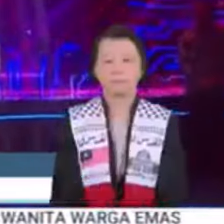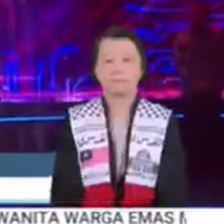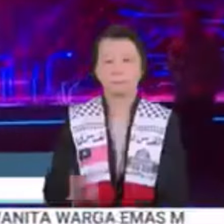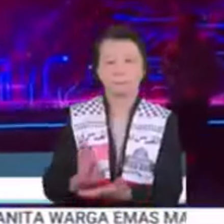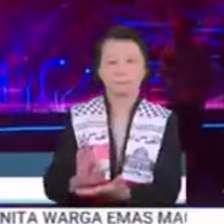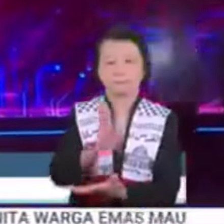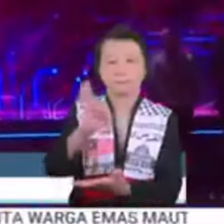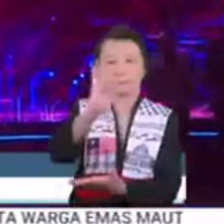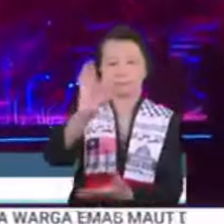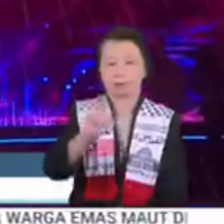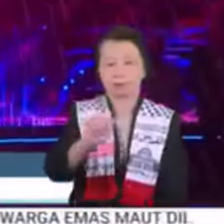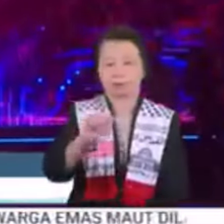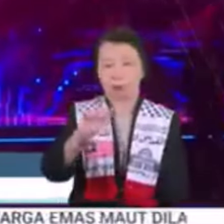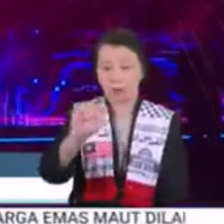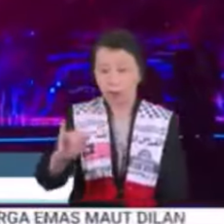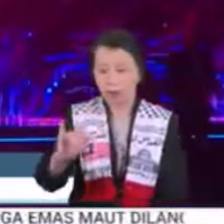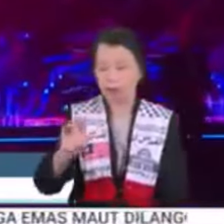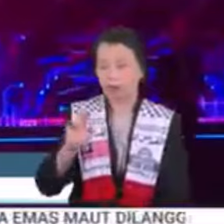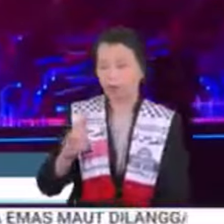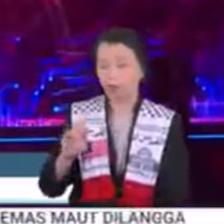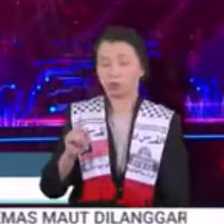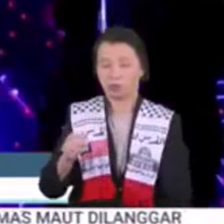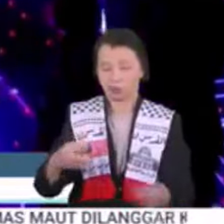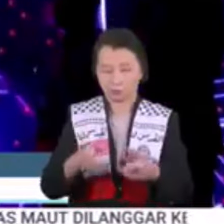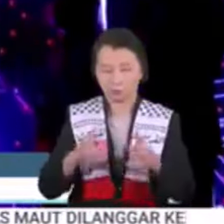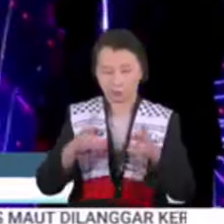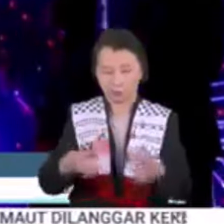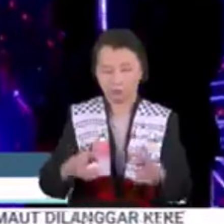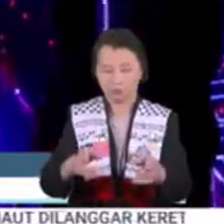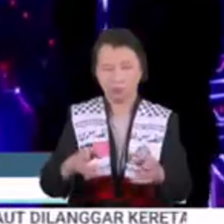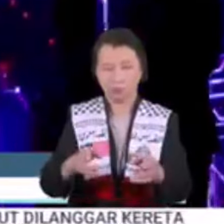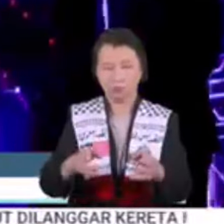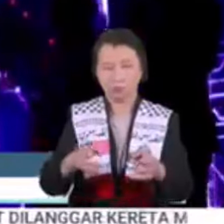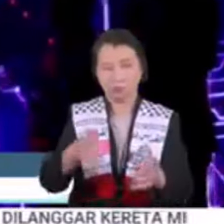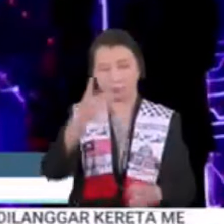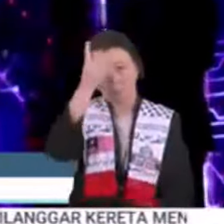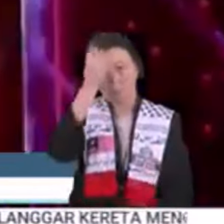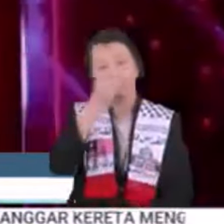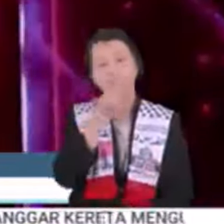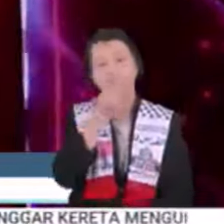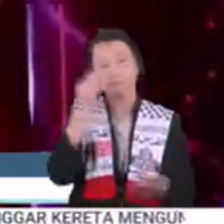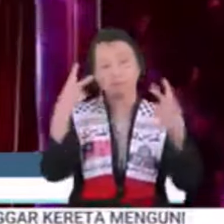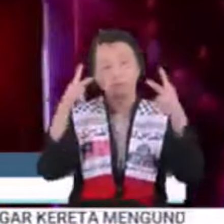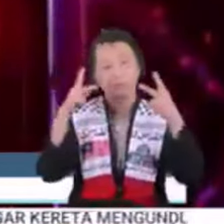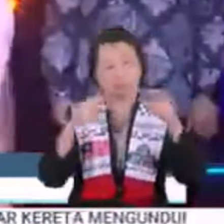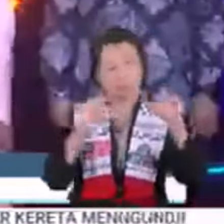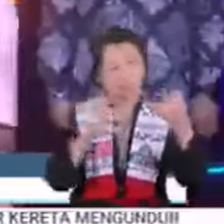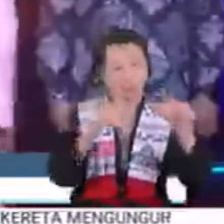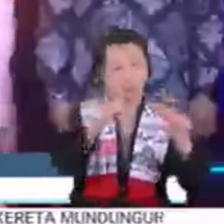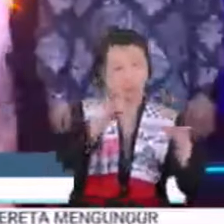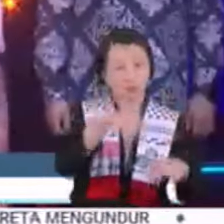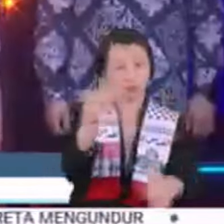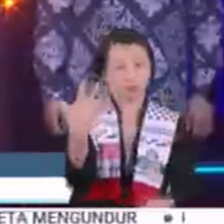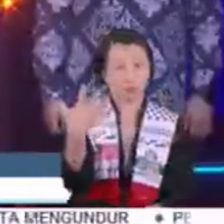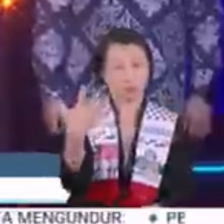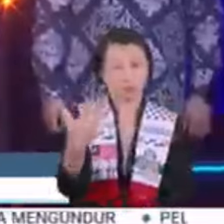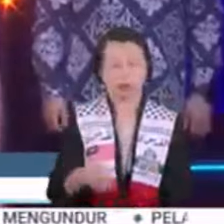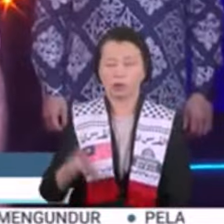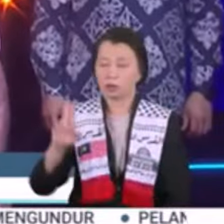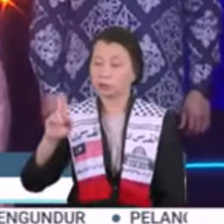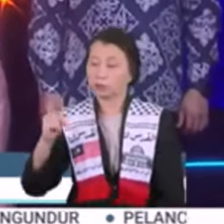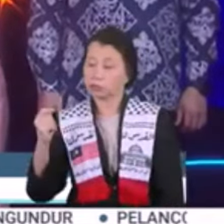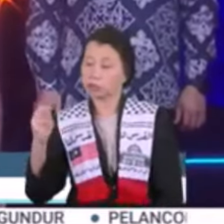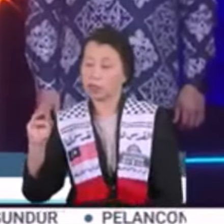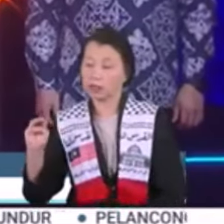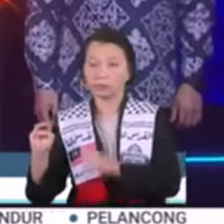Fakulti AI UTM dilancarkan Perdana Menteri Datuk Seri Anwar Ibrahim pada 10 Mei lalu. UTM